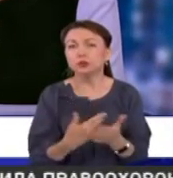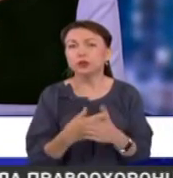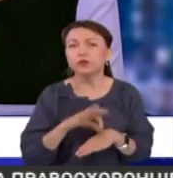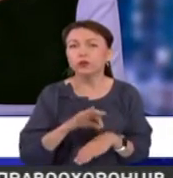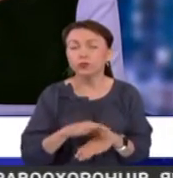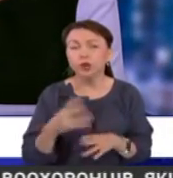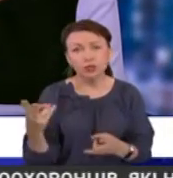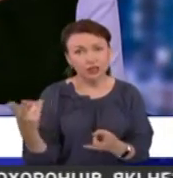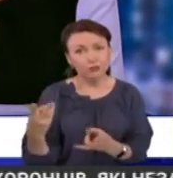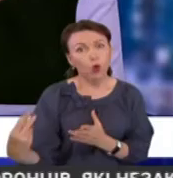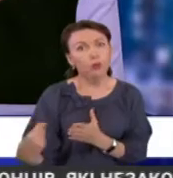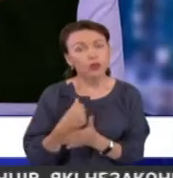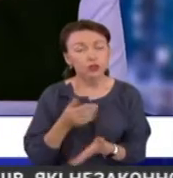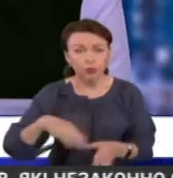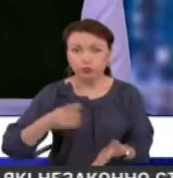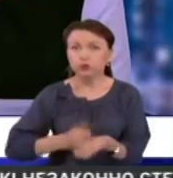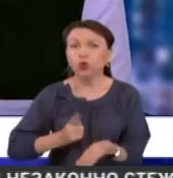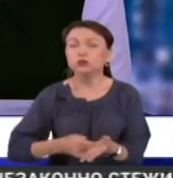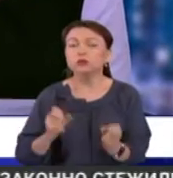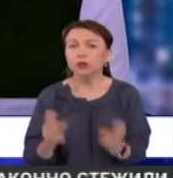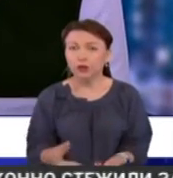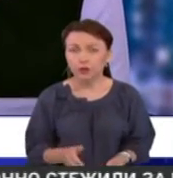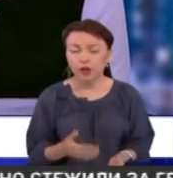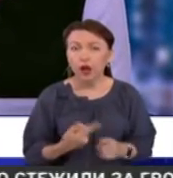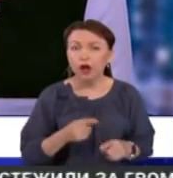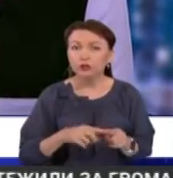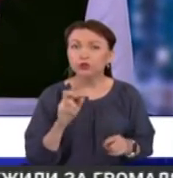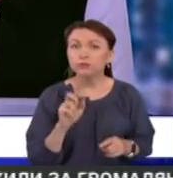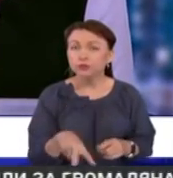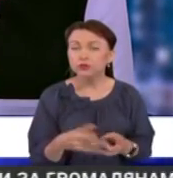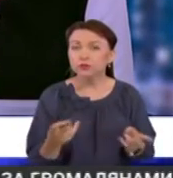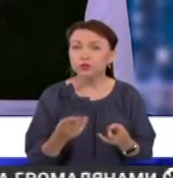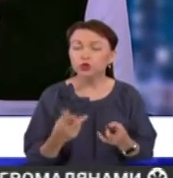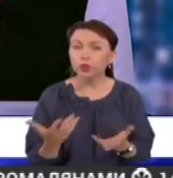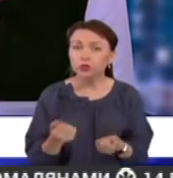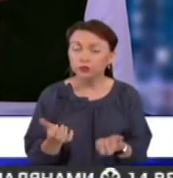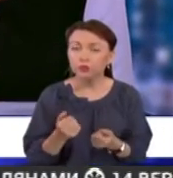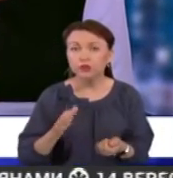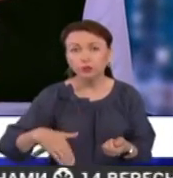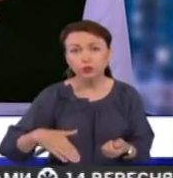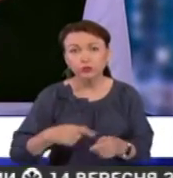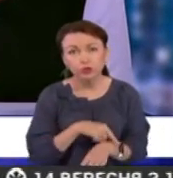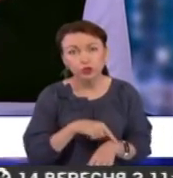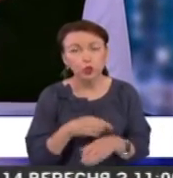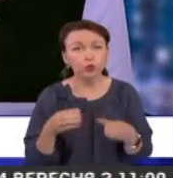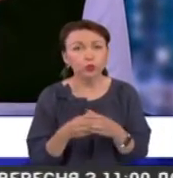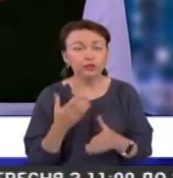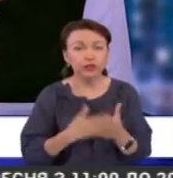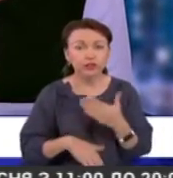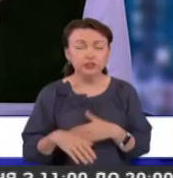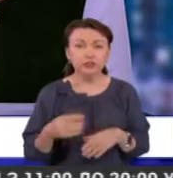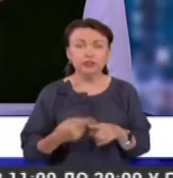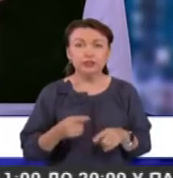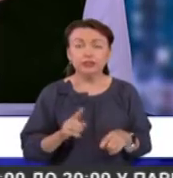треба оплатити, і потім доводити. А якщо цей лікарняний потрібен для того, щоб отримувати потім, ну, з часом групу інвалідності, це